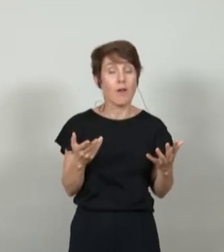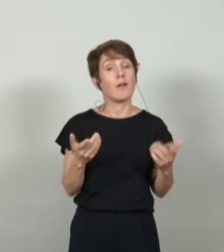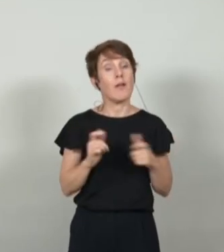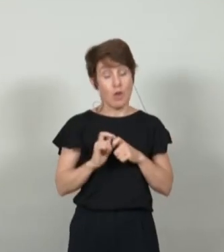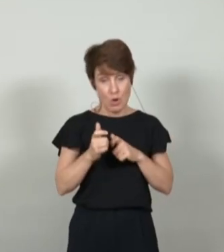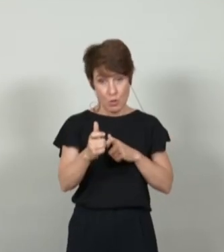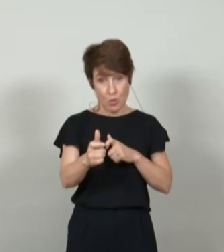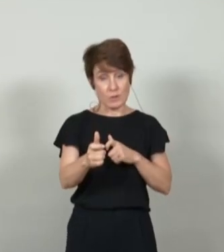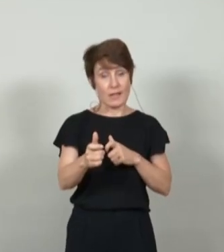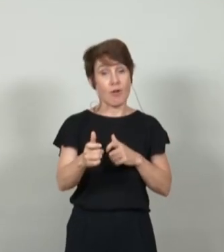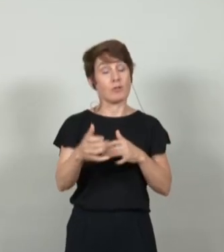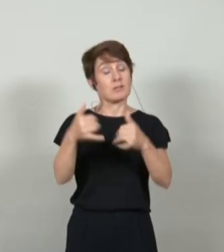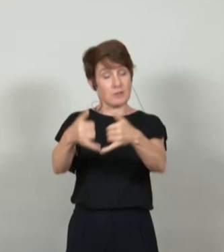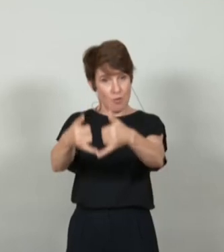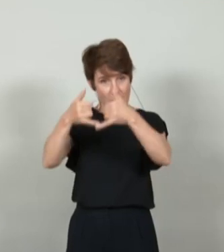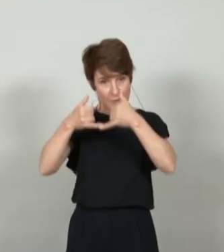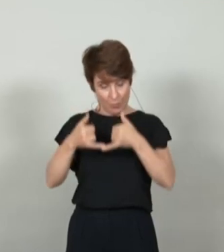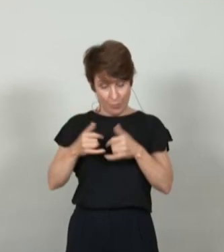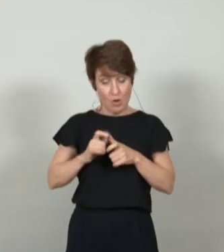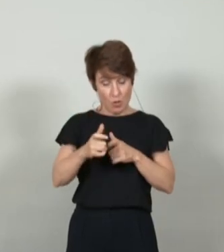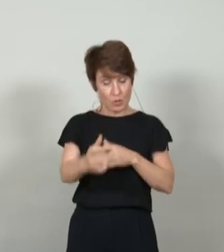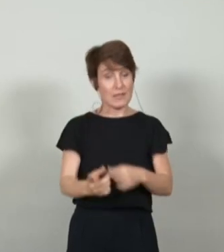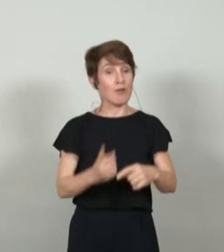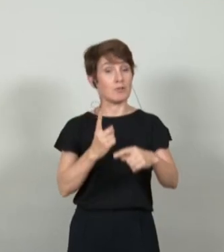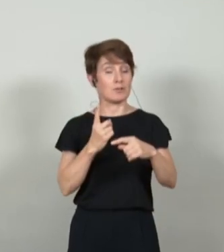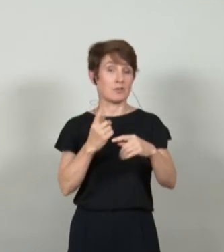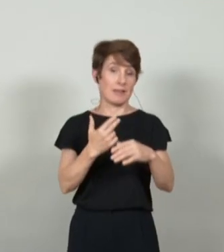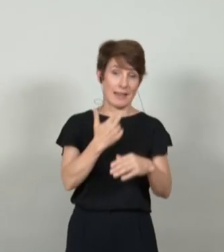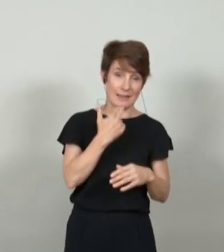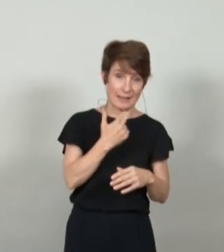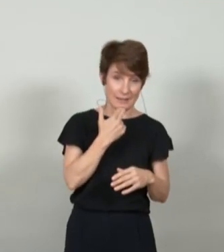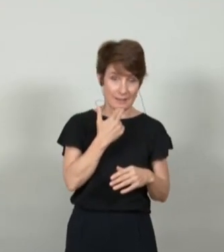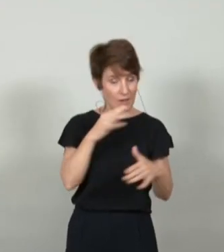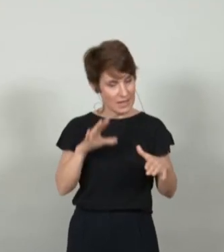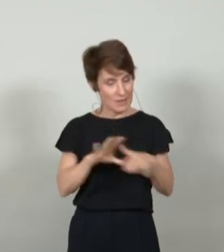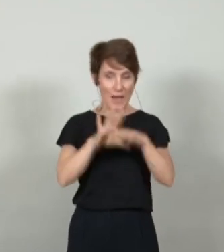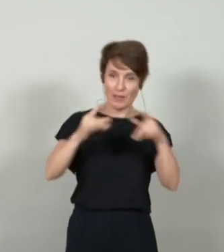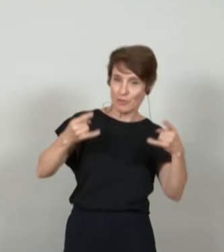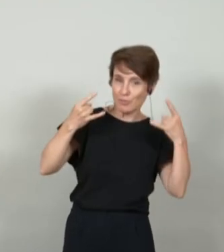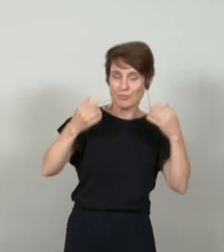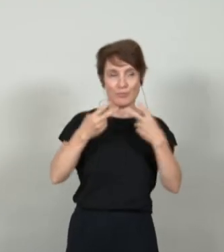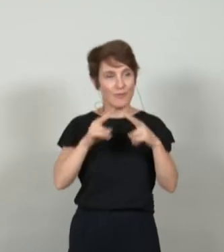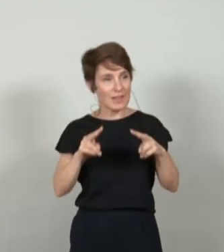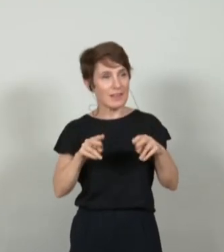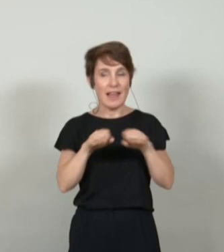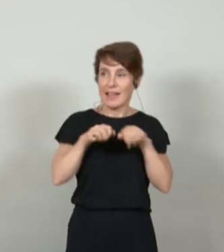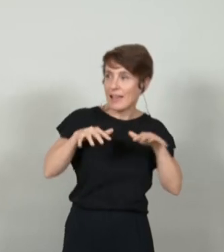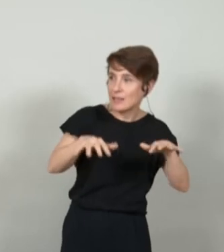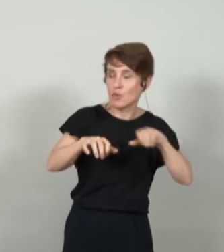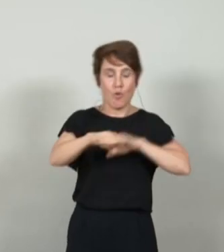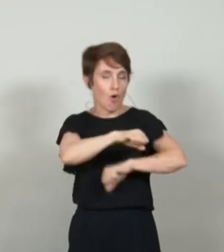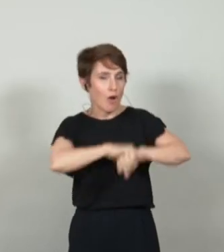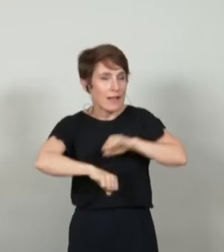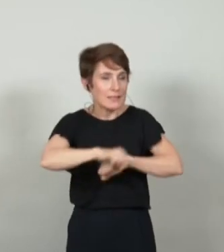du prix à moyen terme et long terme tels que l'impact sur l'image de la ville la cohésion sociale les réseaux les organisations les